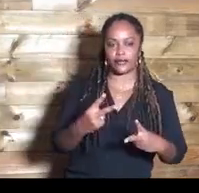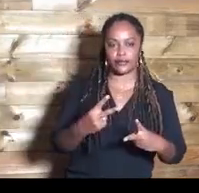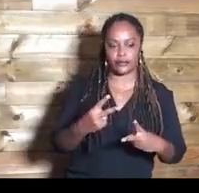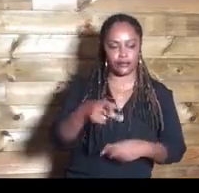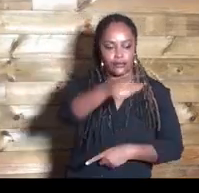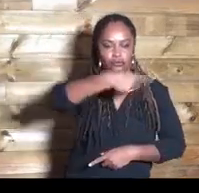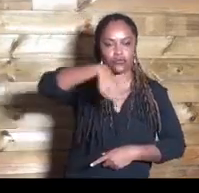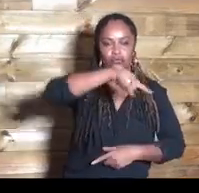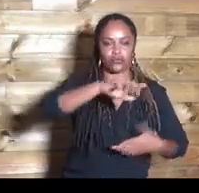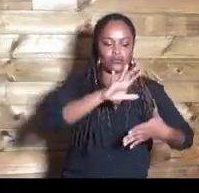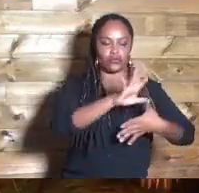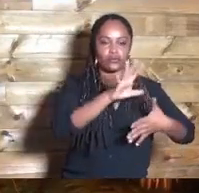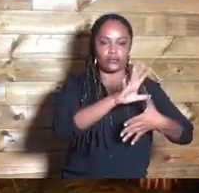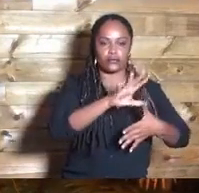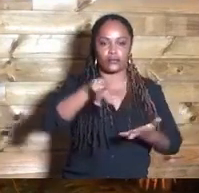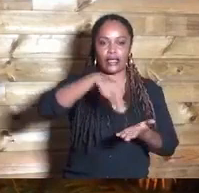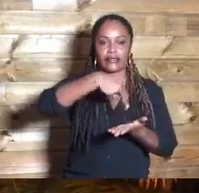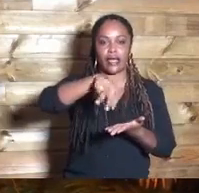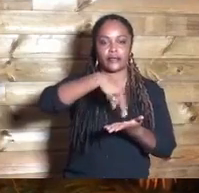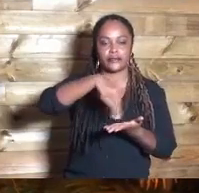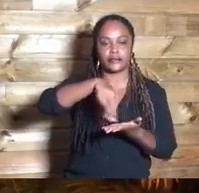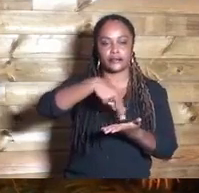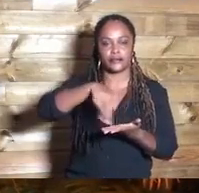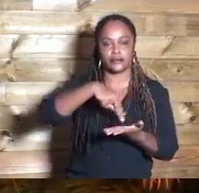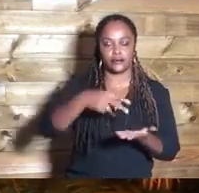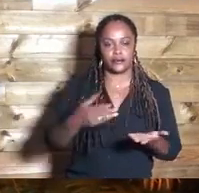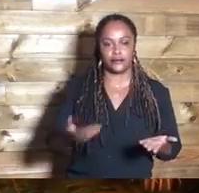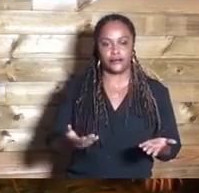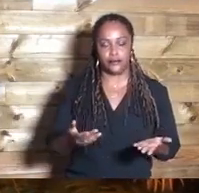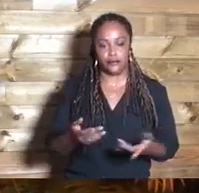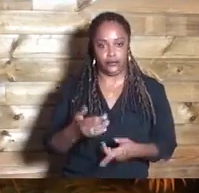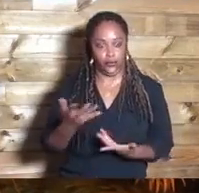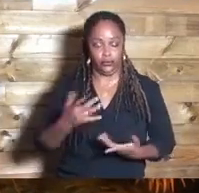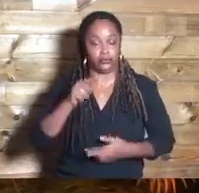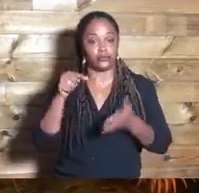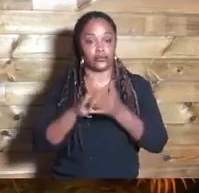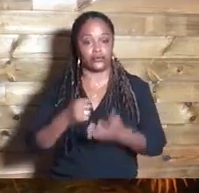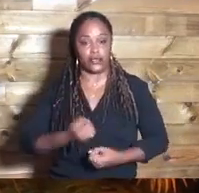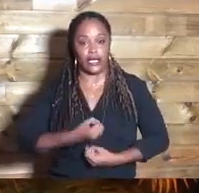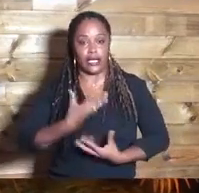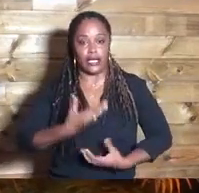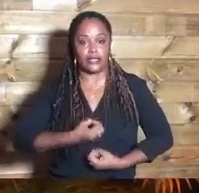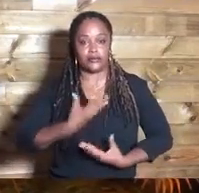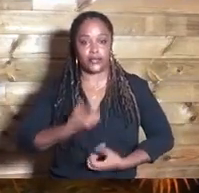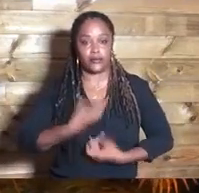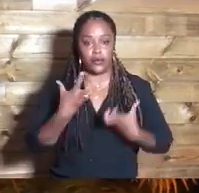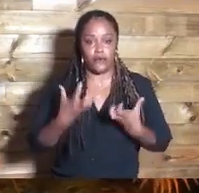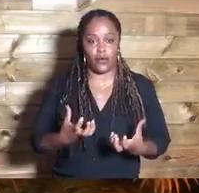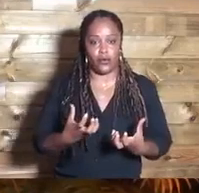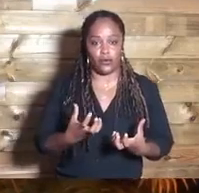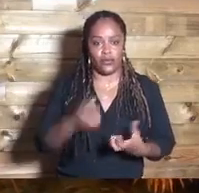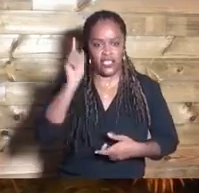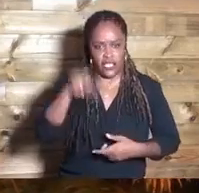Alors, tout ce qui sort de notre bouche ne peut exister sans la validation de l'autre.